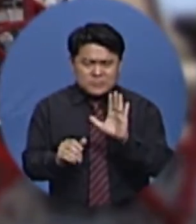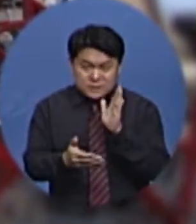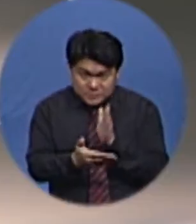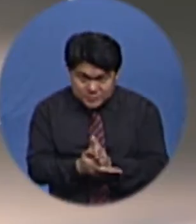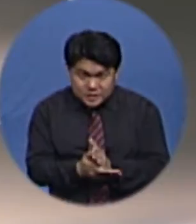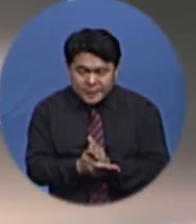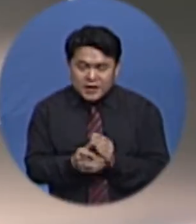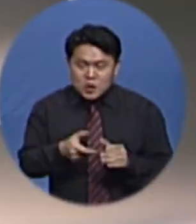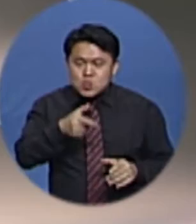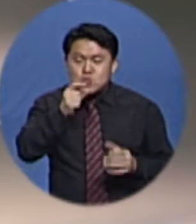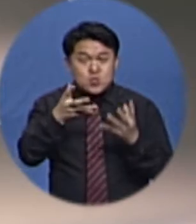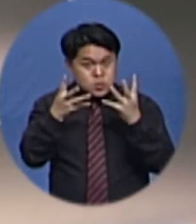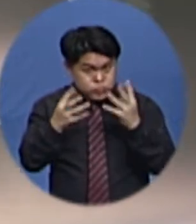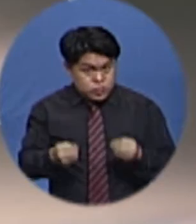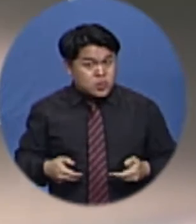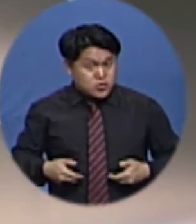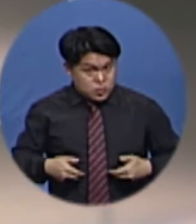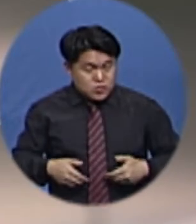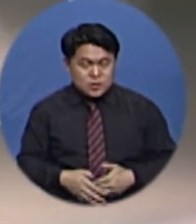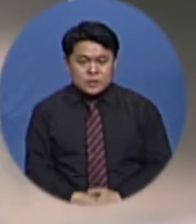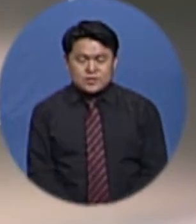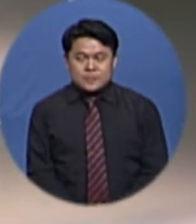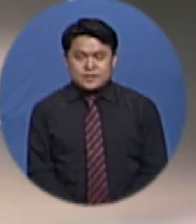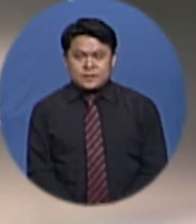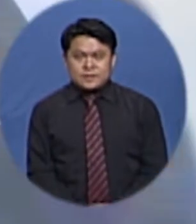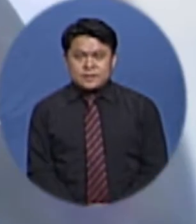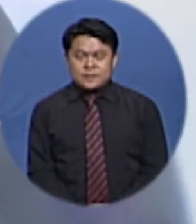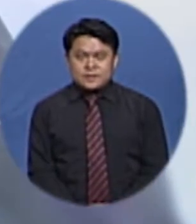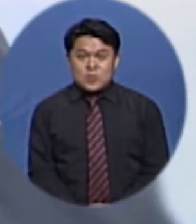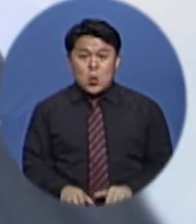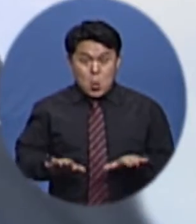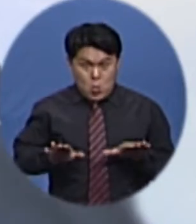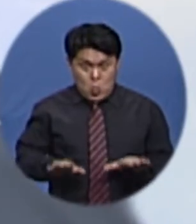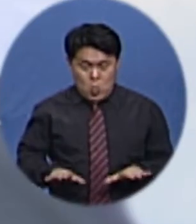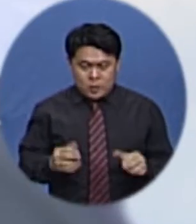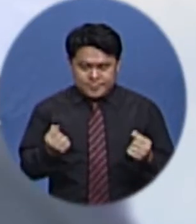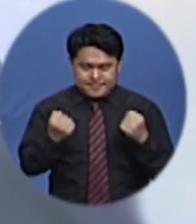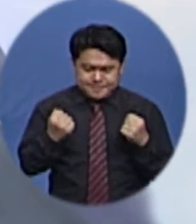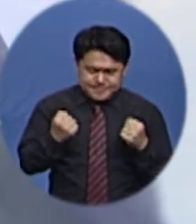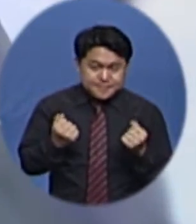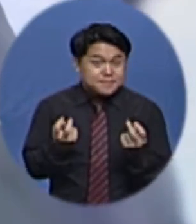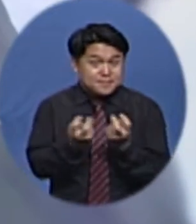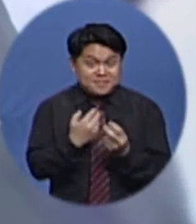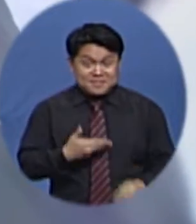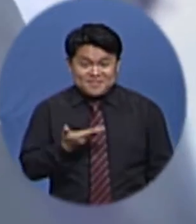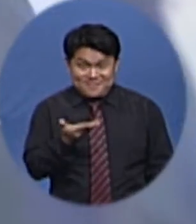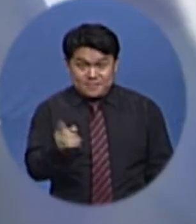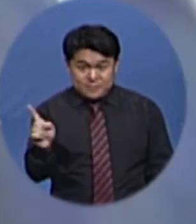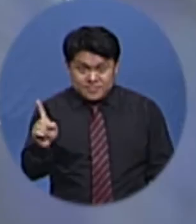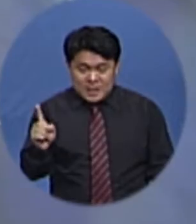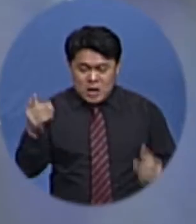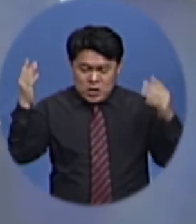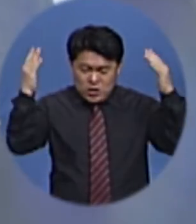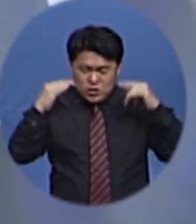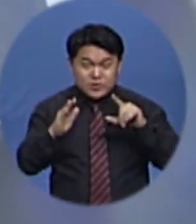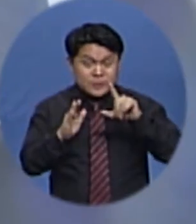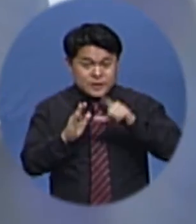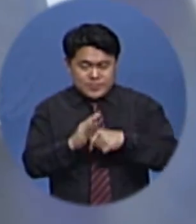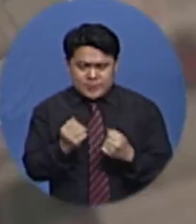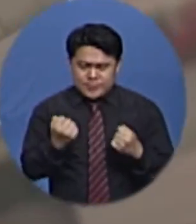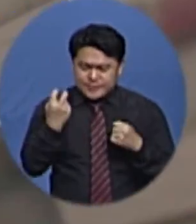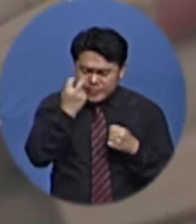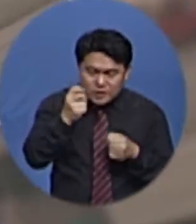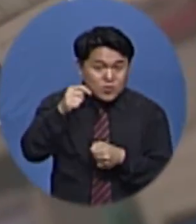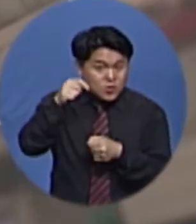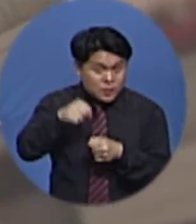자제하고 수분을 자주 섭취해야 하는데요. 오늘 건강해지는 팁에서는 요즘 같은 폭염 속